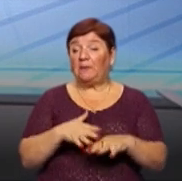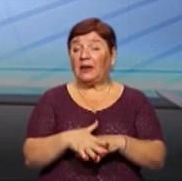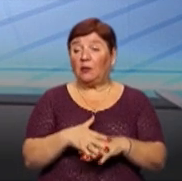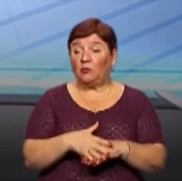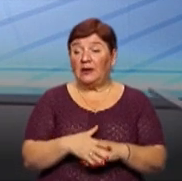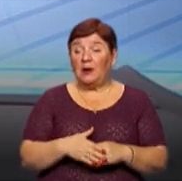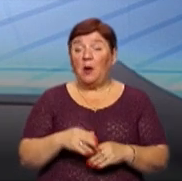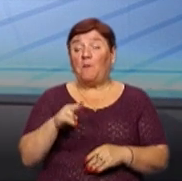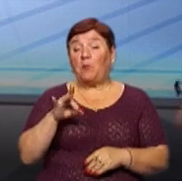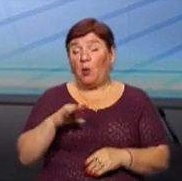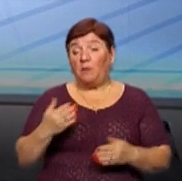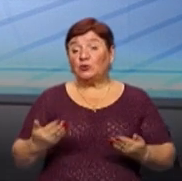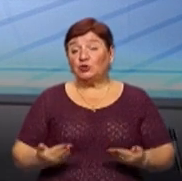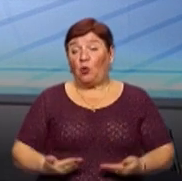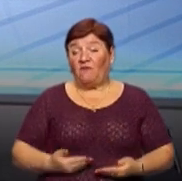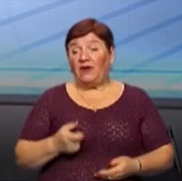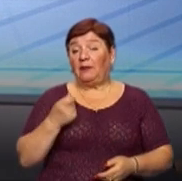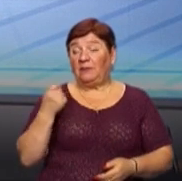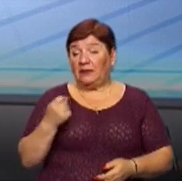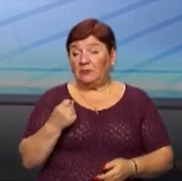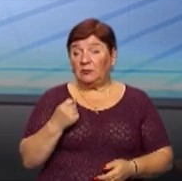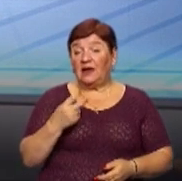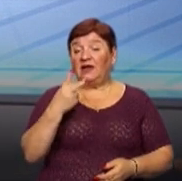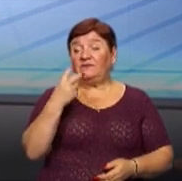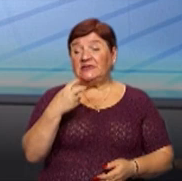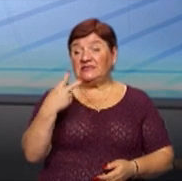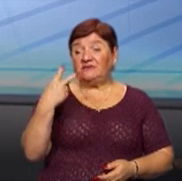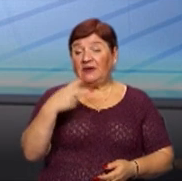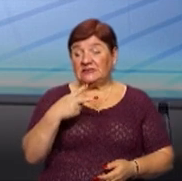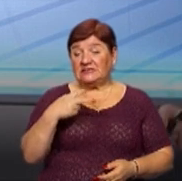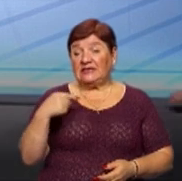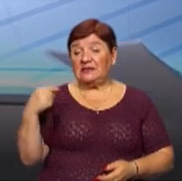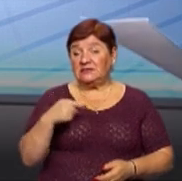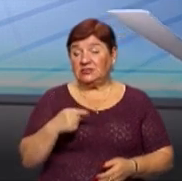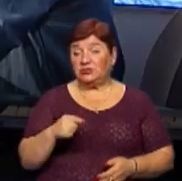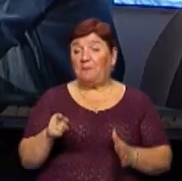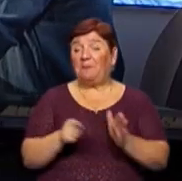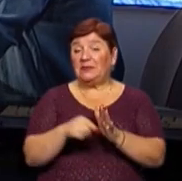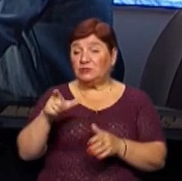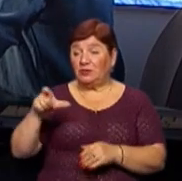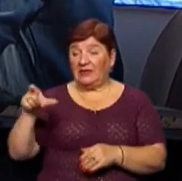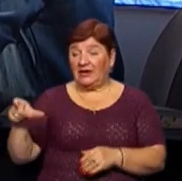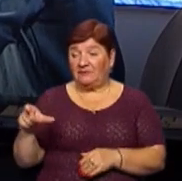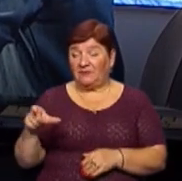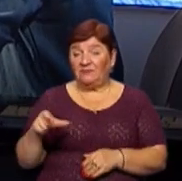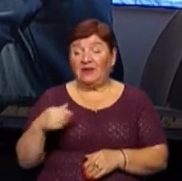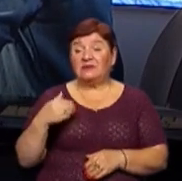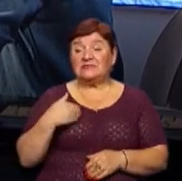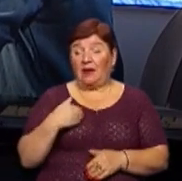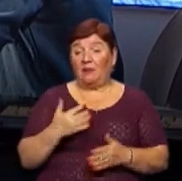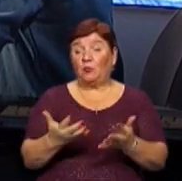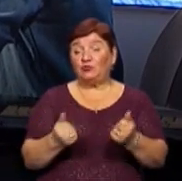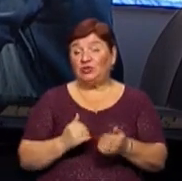– це був іменно про прожитковий рівень. Порядка 220 тисяч пенсіонерів нашої області, або 87%, відчули